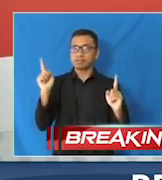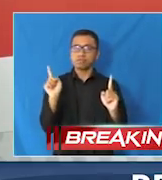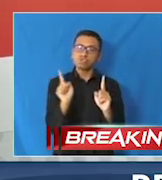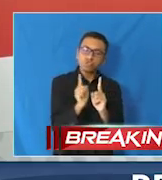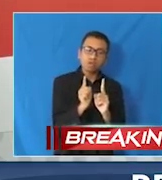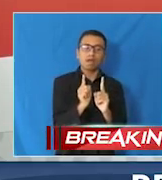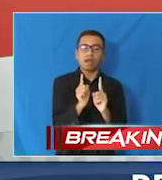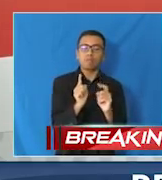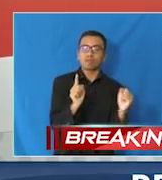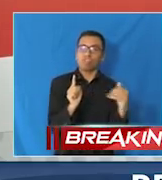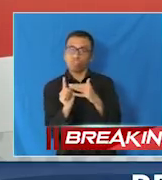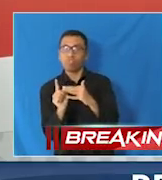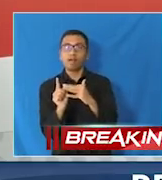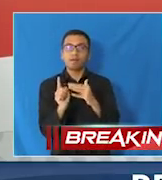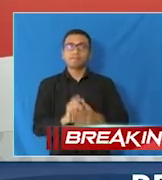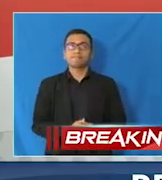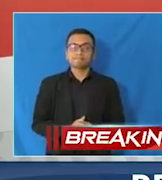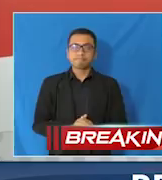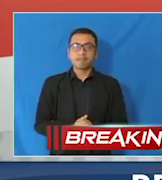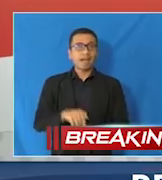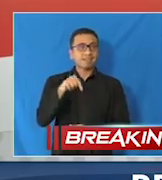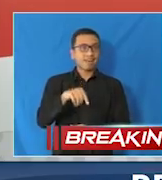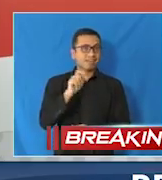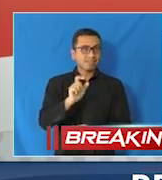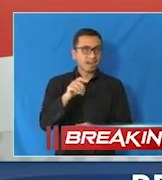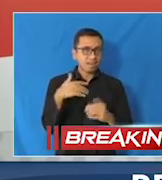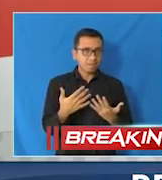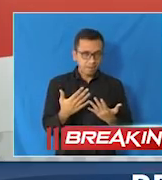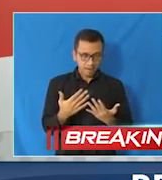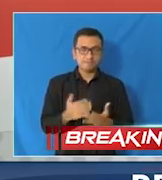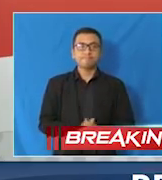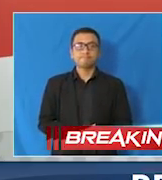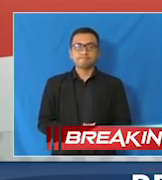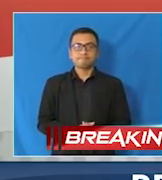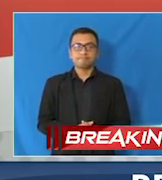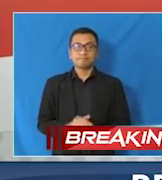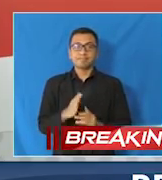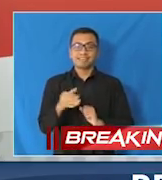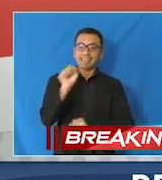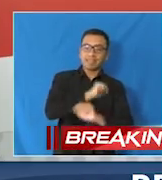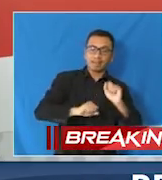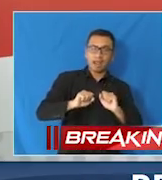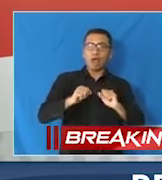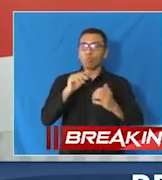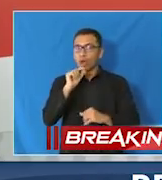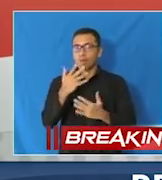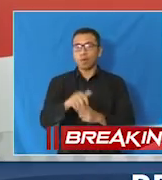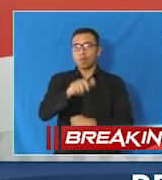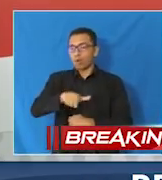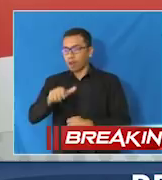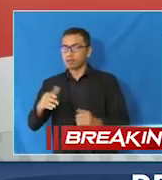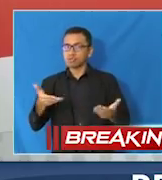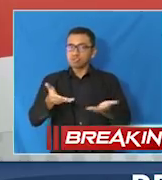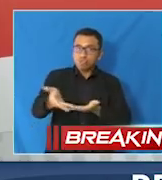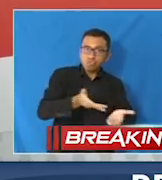karena itu menjaga jarak pada setiap kegiatan komunikasi sosial